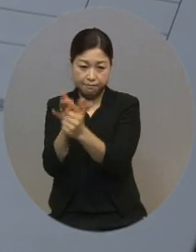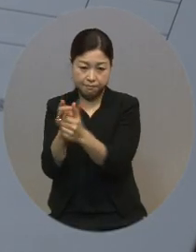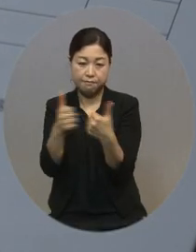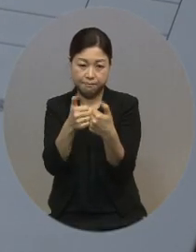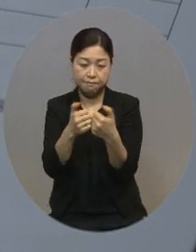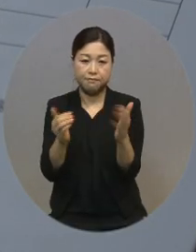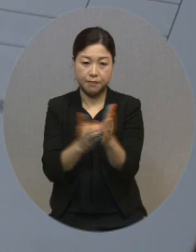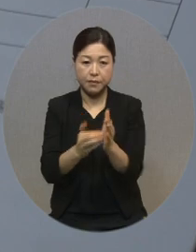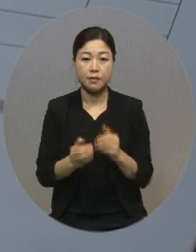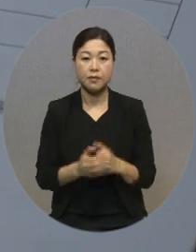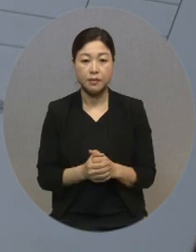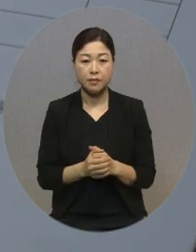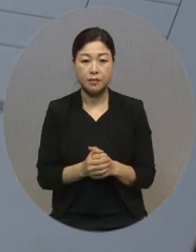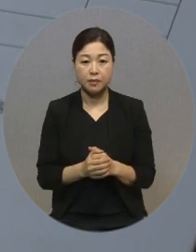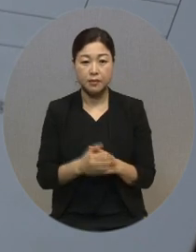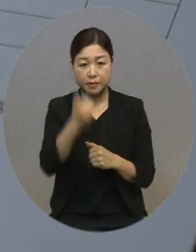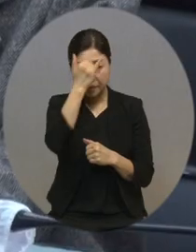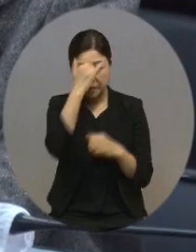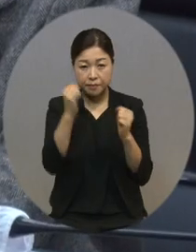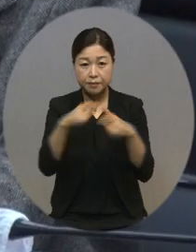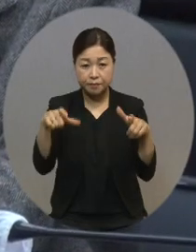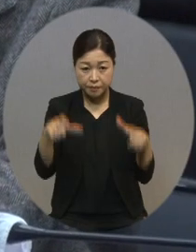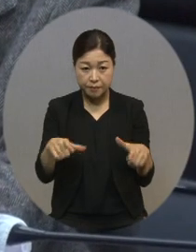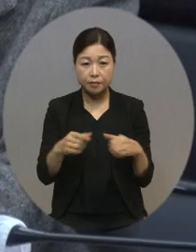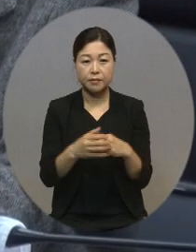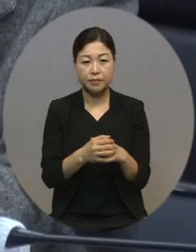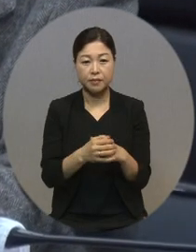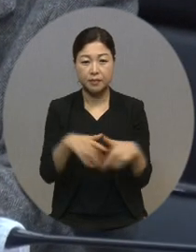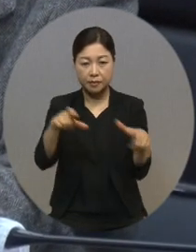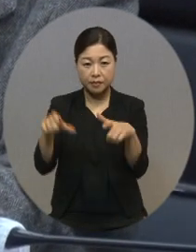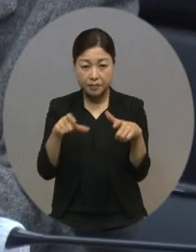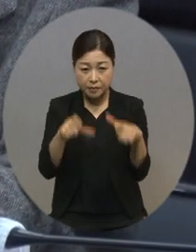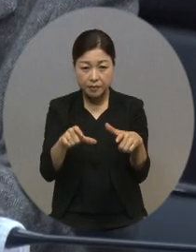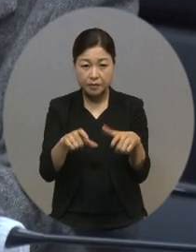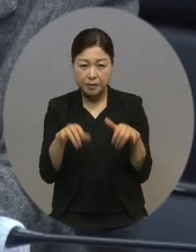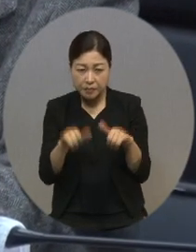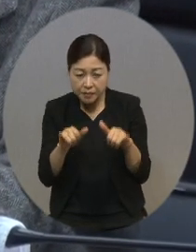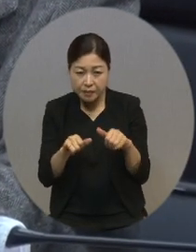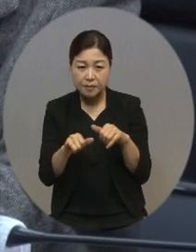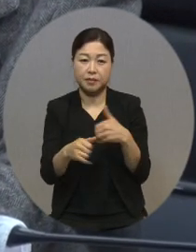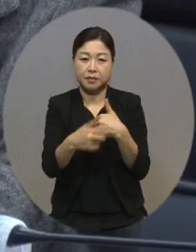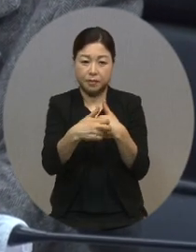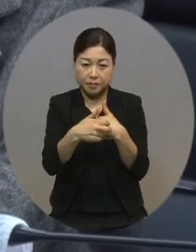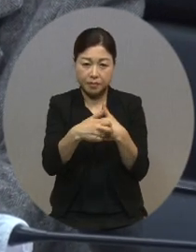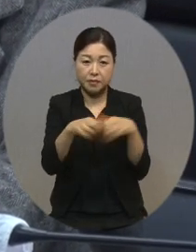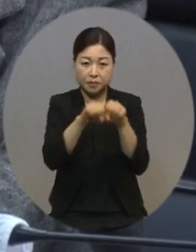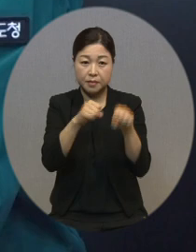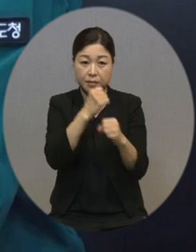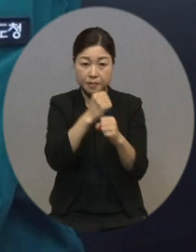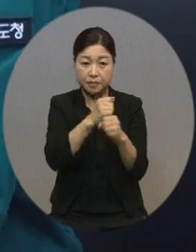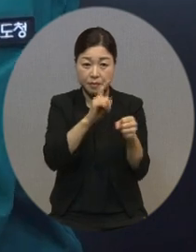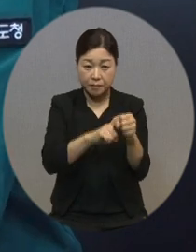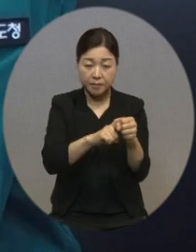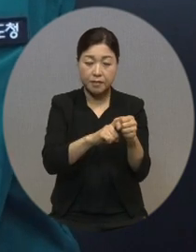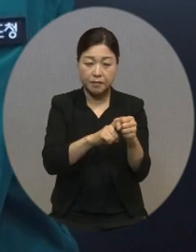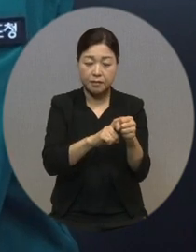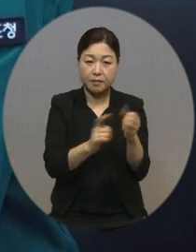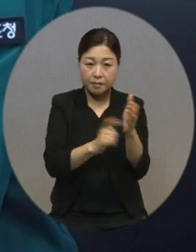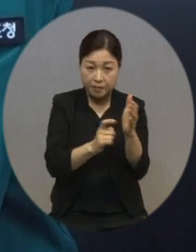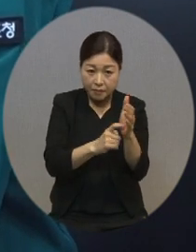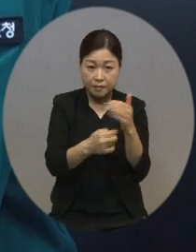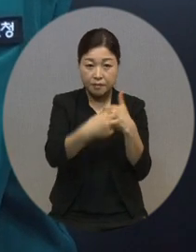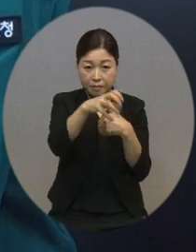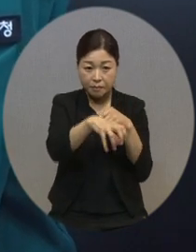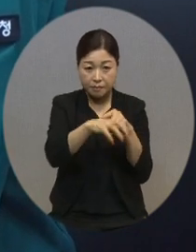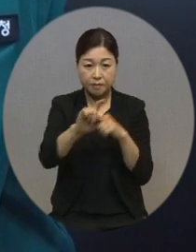논의했습니다. 그동안 충북도에서는 지역 완결적 비상진료 체계를 구축하기 위하여 응급의료기관 및 소방 등과 긴밀한